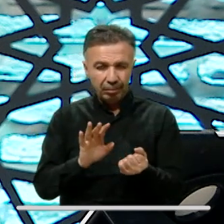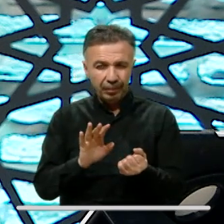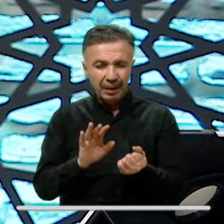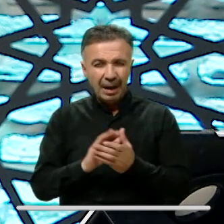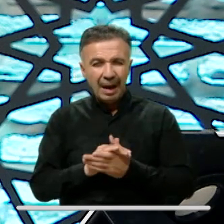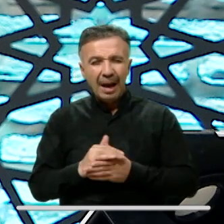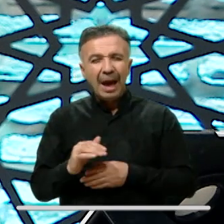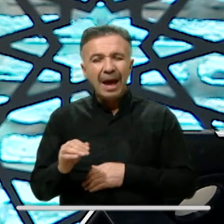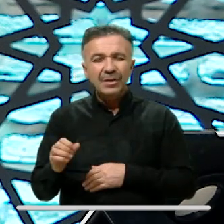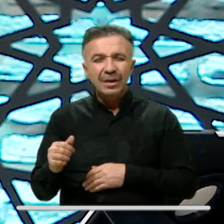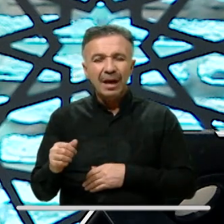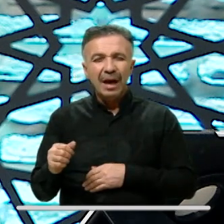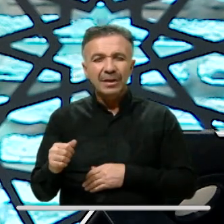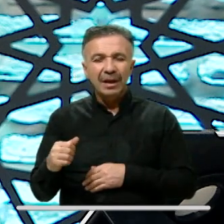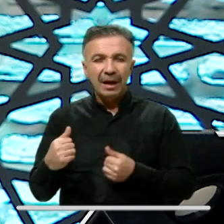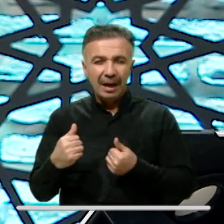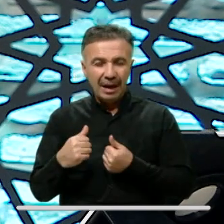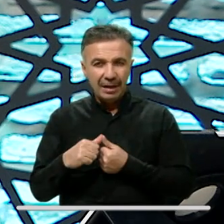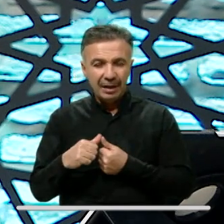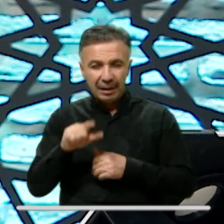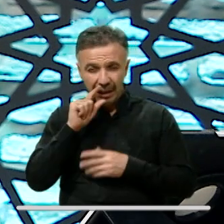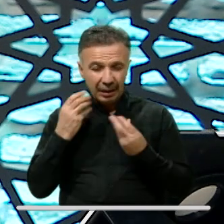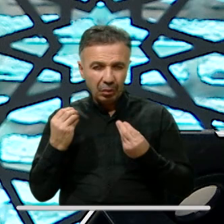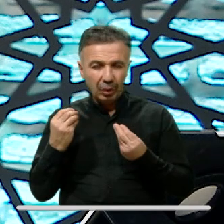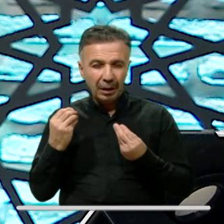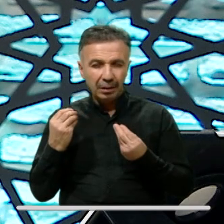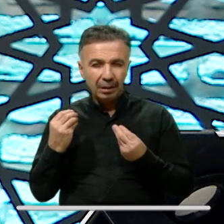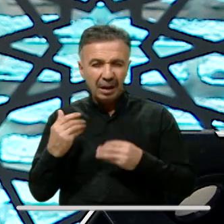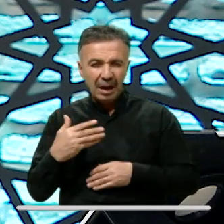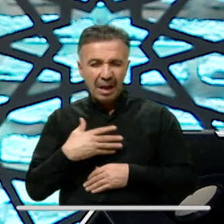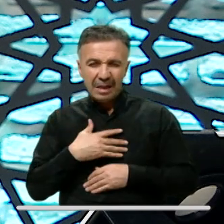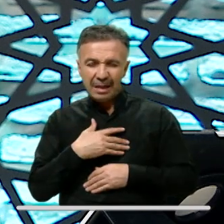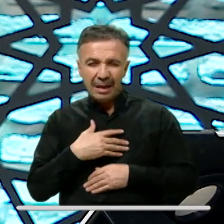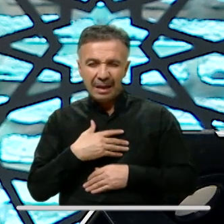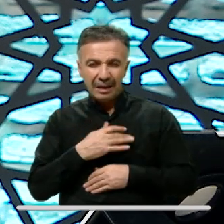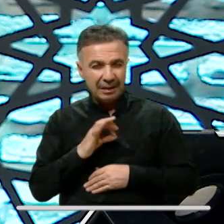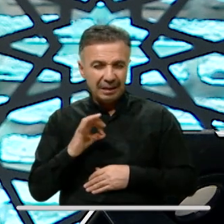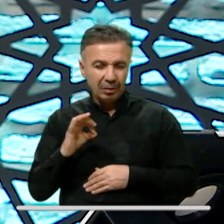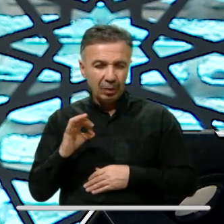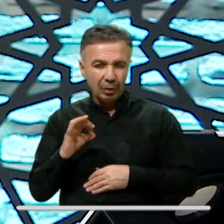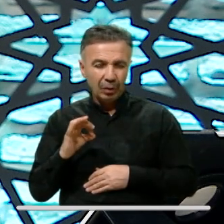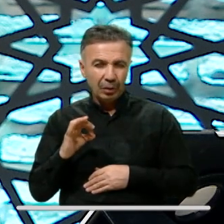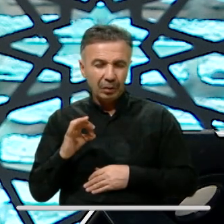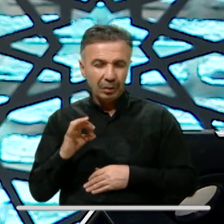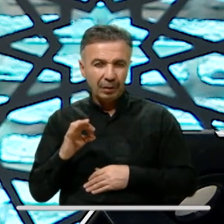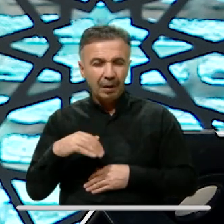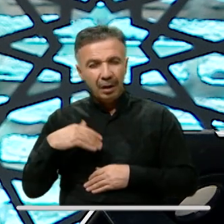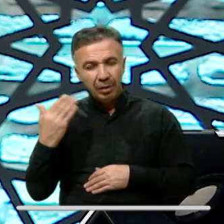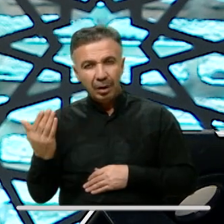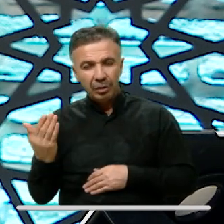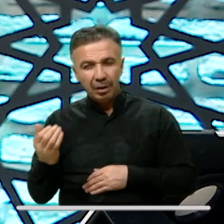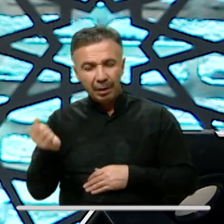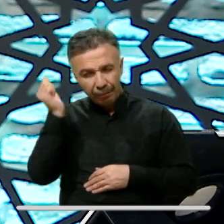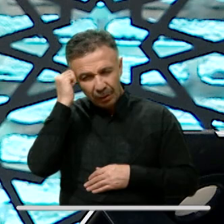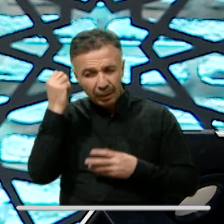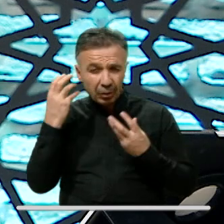eşlerden erkek olan beyefendi ateist oluyor. Dinden çıkıyor. Haliyle de nikah ortadan kalkıyor. Daha sonra pişmanlıklar